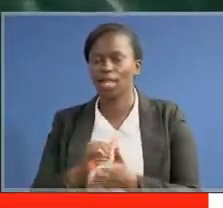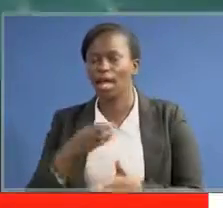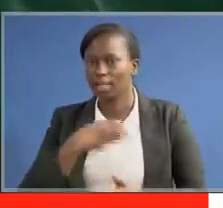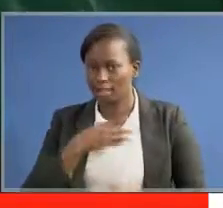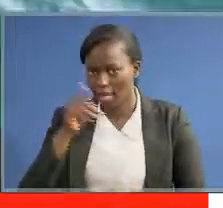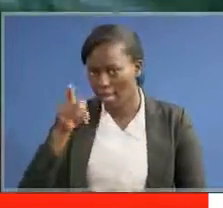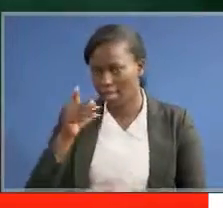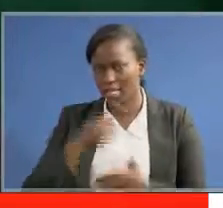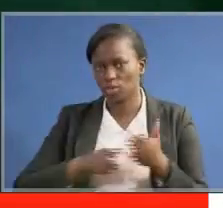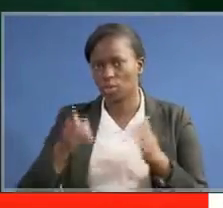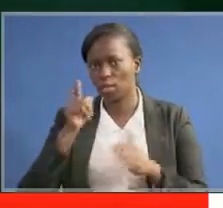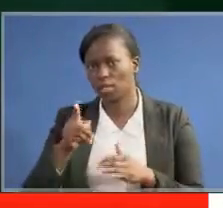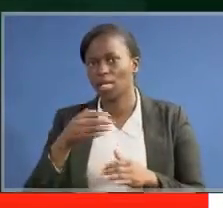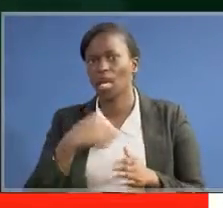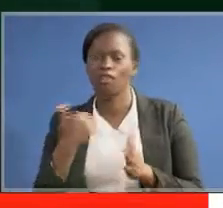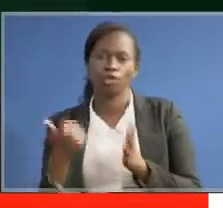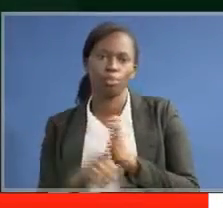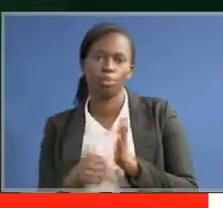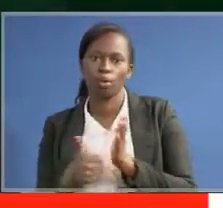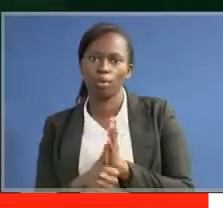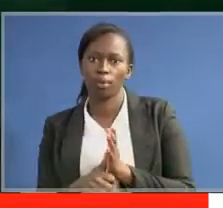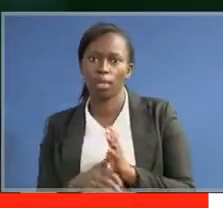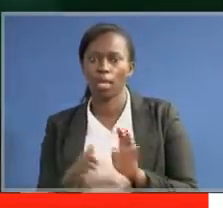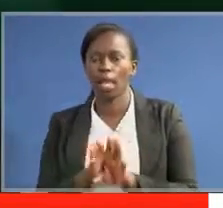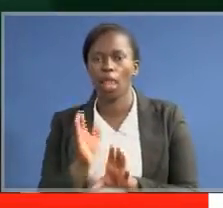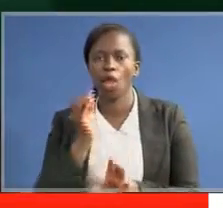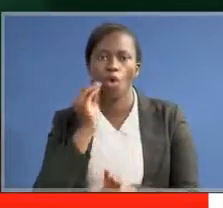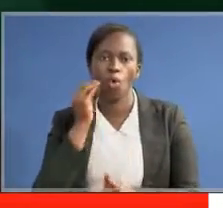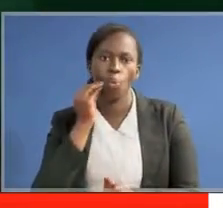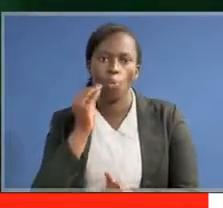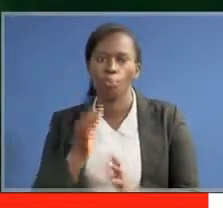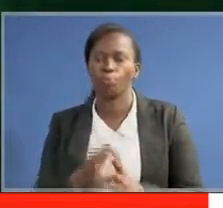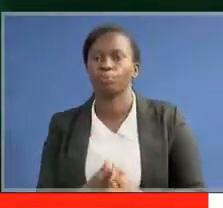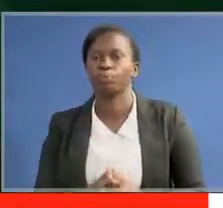wiki hii akisingizia sababu za kinyumbani.